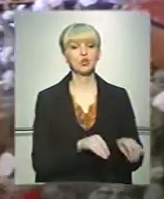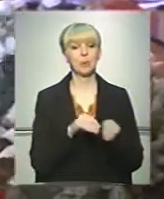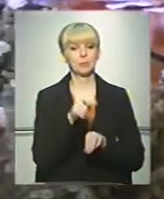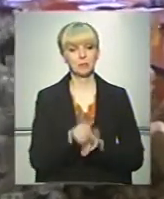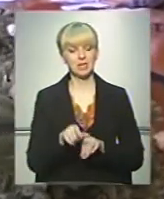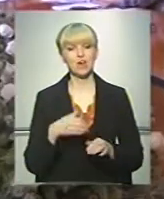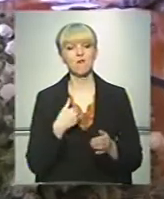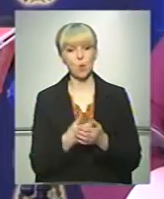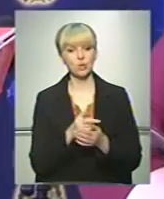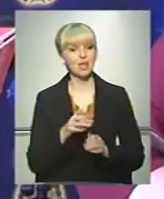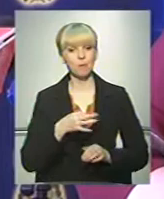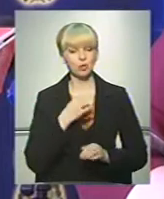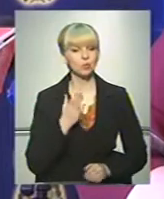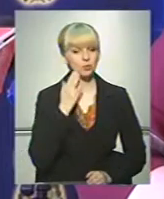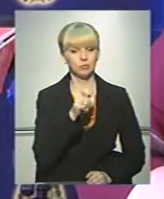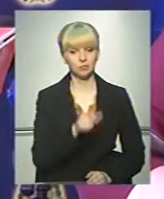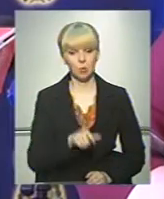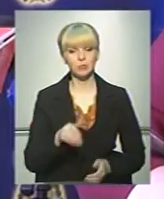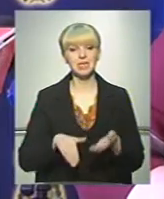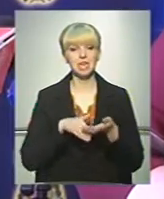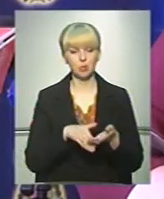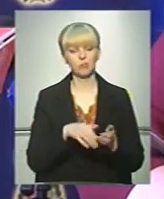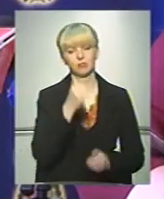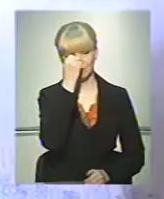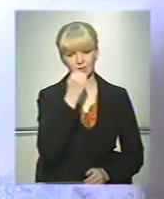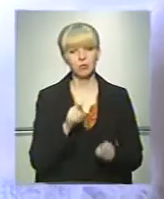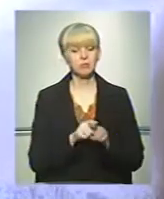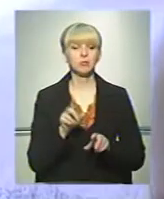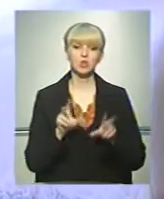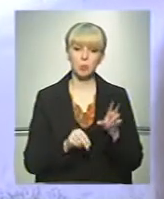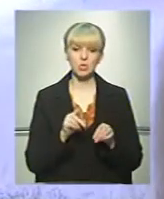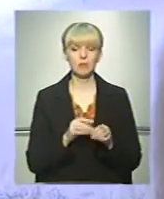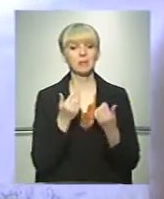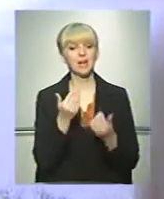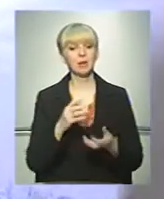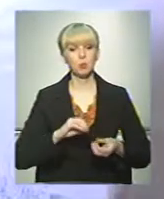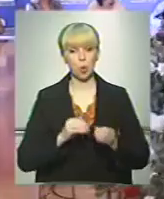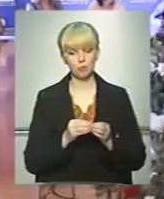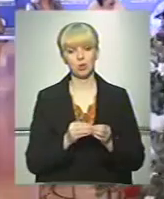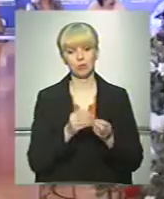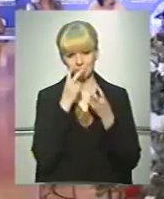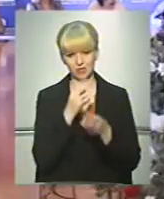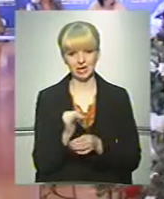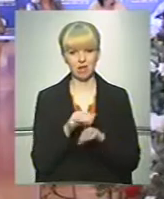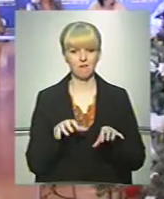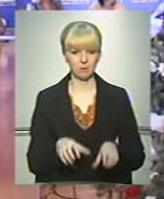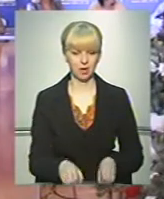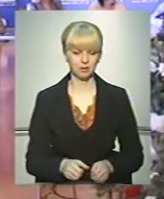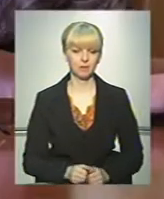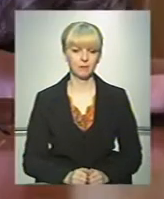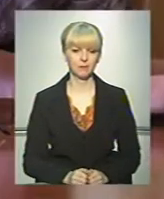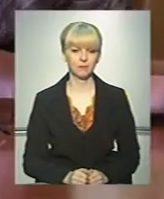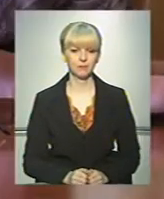переселенці волонтерам та небайдужим буковинцям за допомогу вдячні, однак сподіваються, що на їхні проблеми зглянеться і влада.